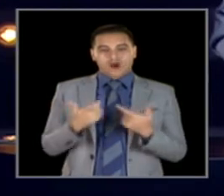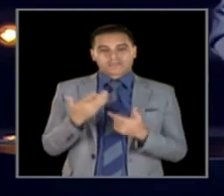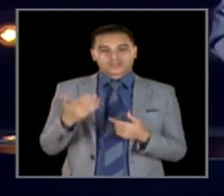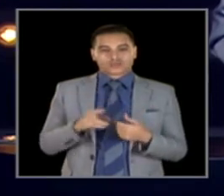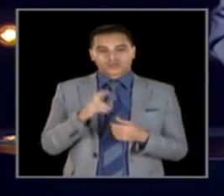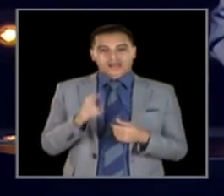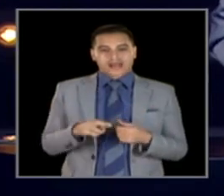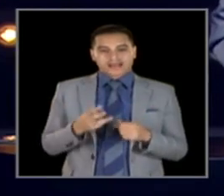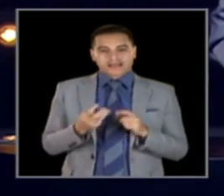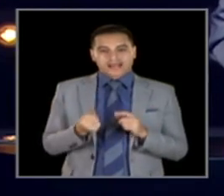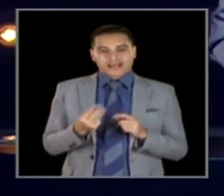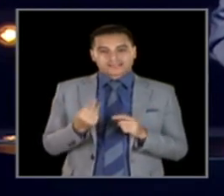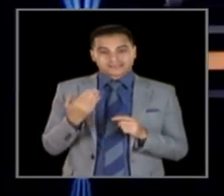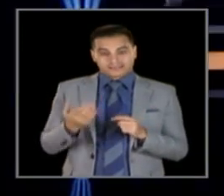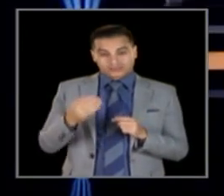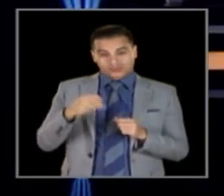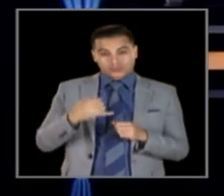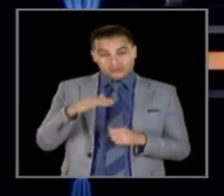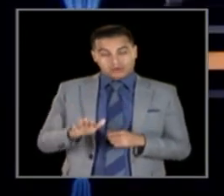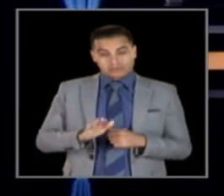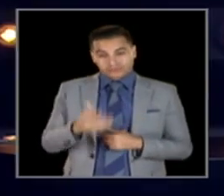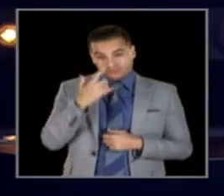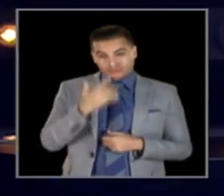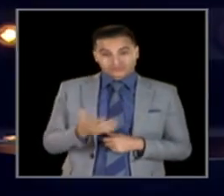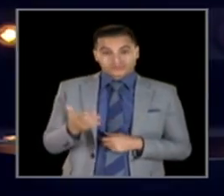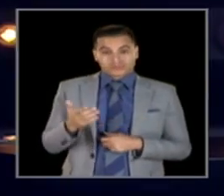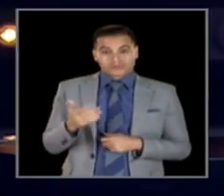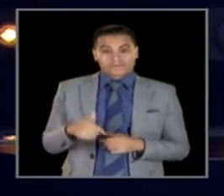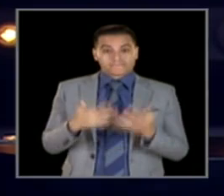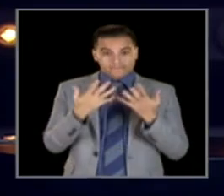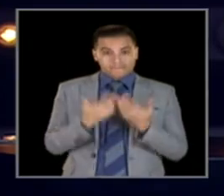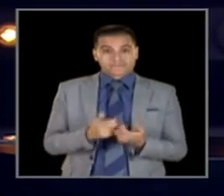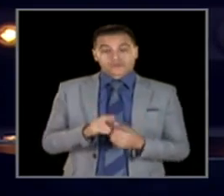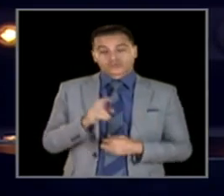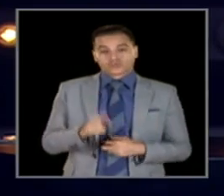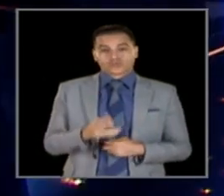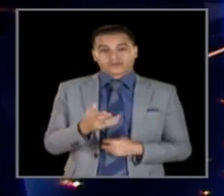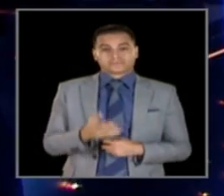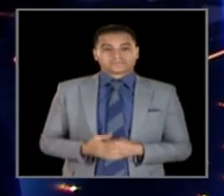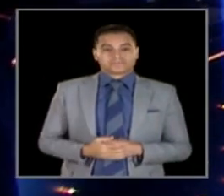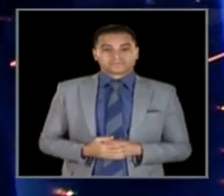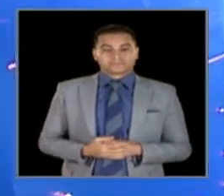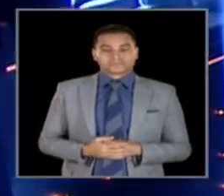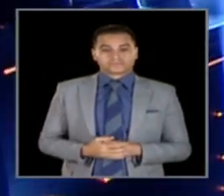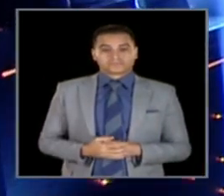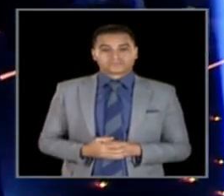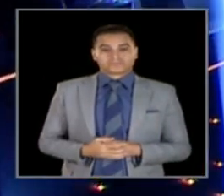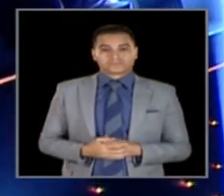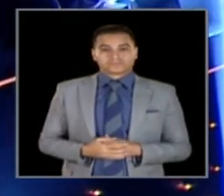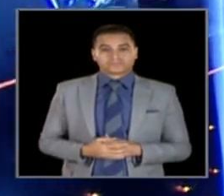ب 30 نقطه وخدتوا الجوكر. قدرات ذهنيه، والسؤال هو